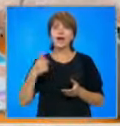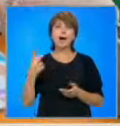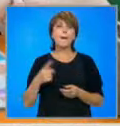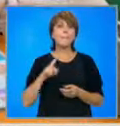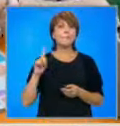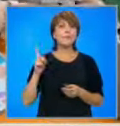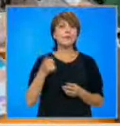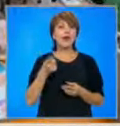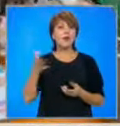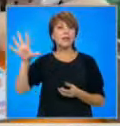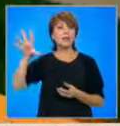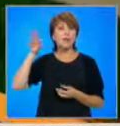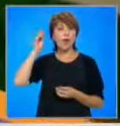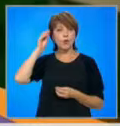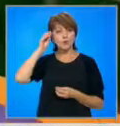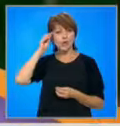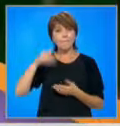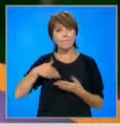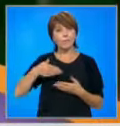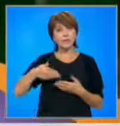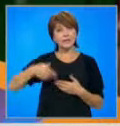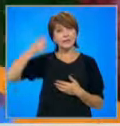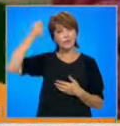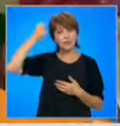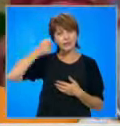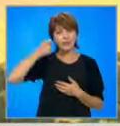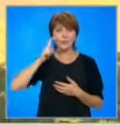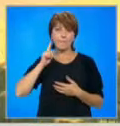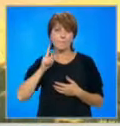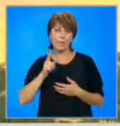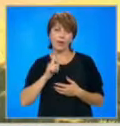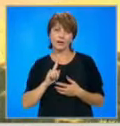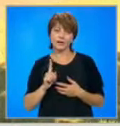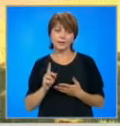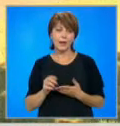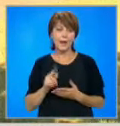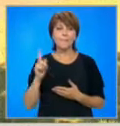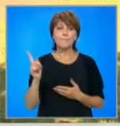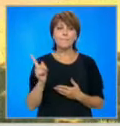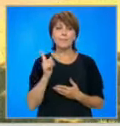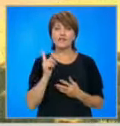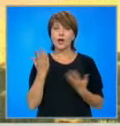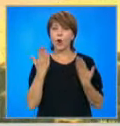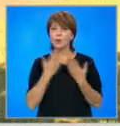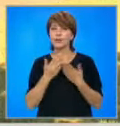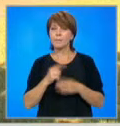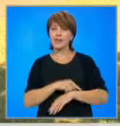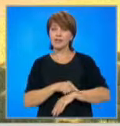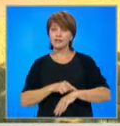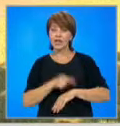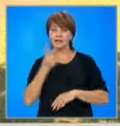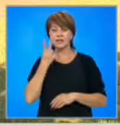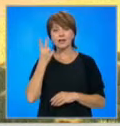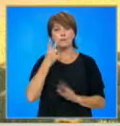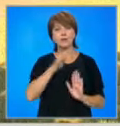часа, по-сериозните последици от инсулта могат да бъдат избегнати. Първият учебен час те разбират за